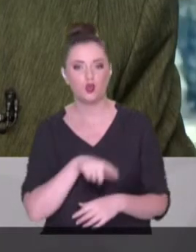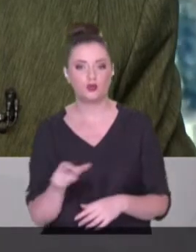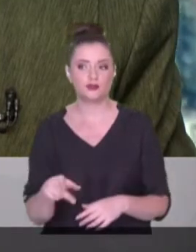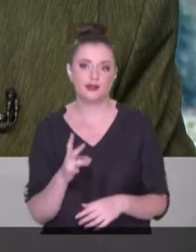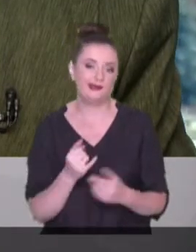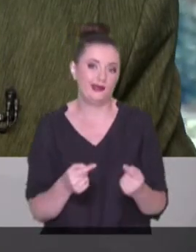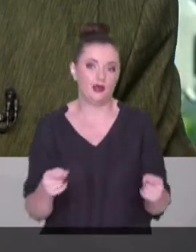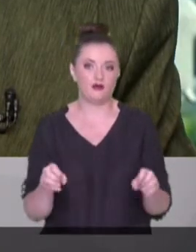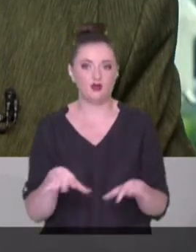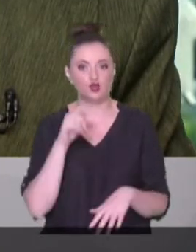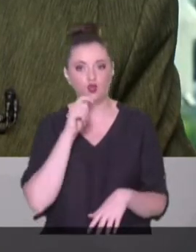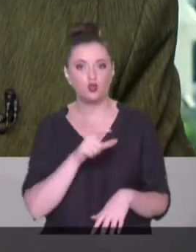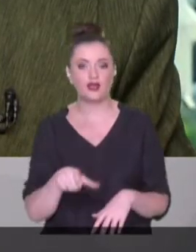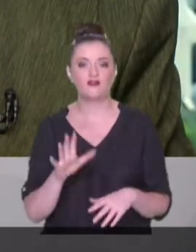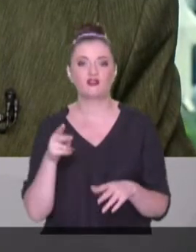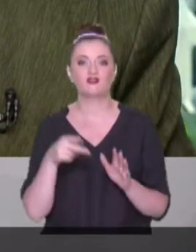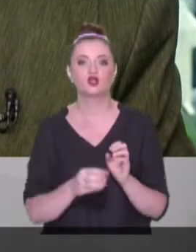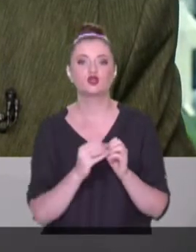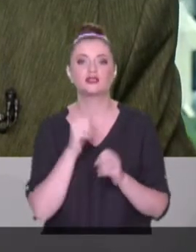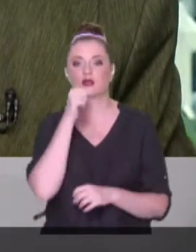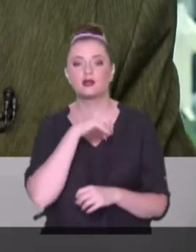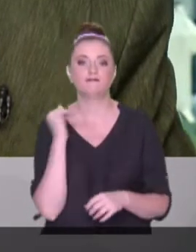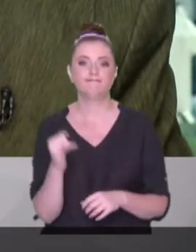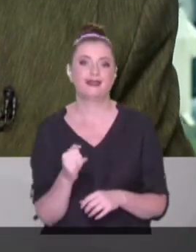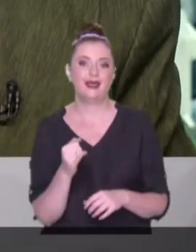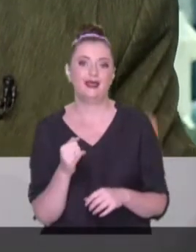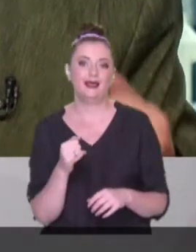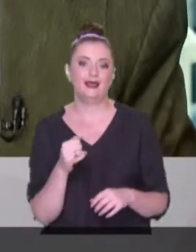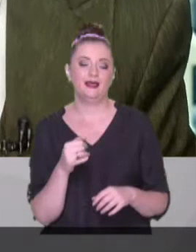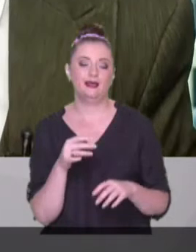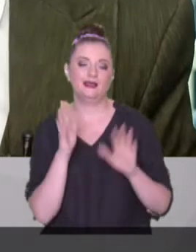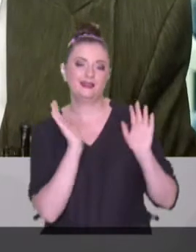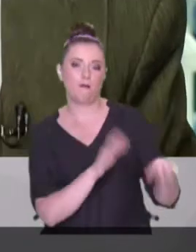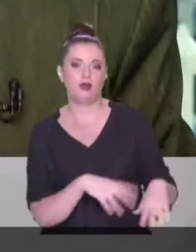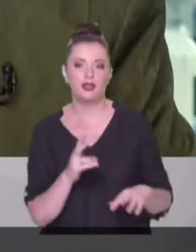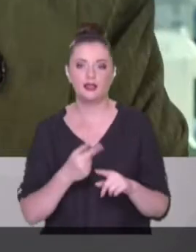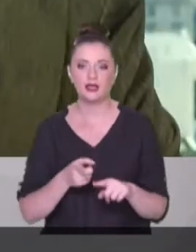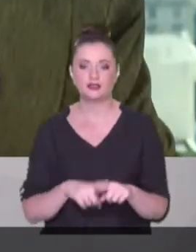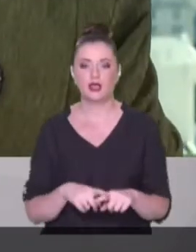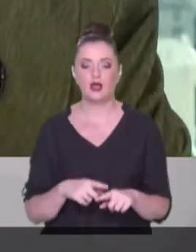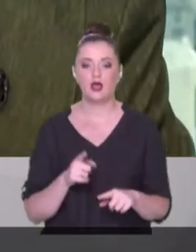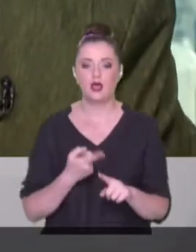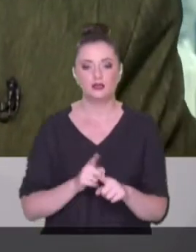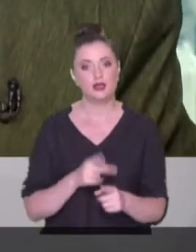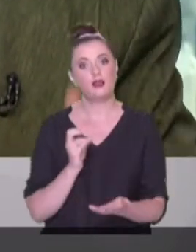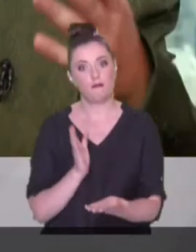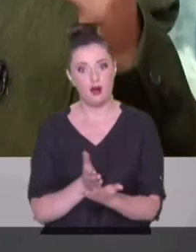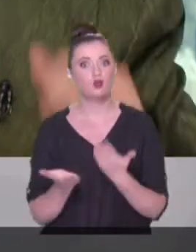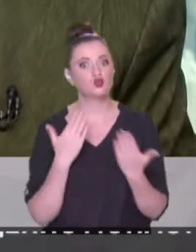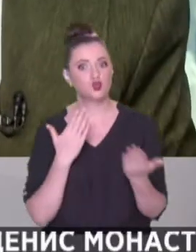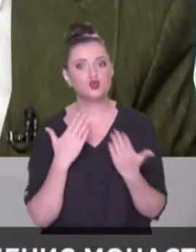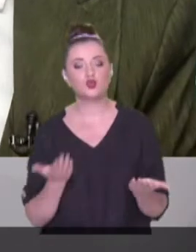ніяк, вирішили українців в 2010 році і забили на це. Але насправді напряму стосується. Прошу?